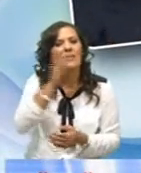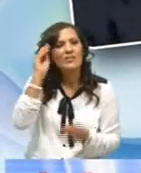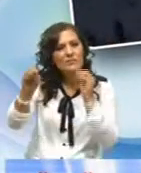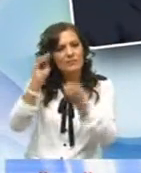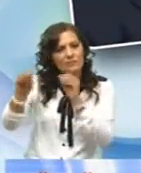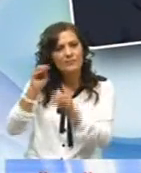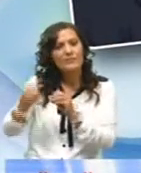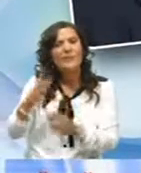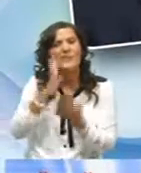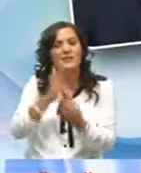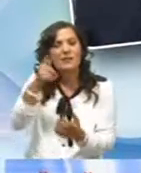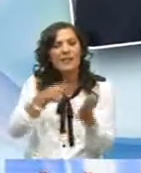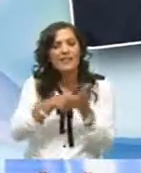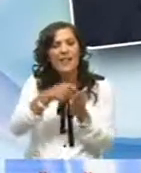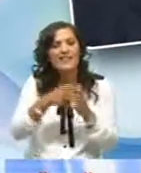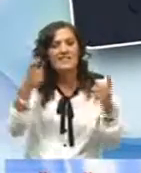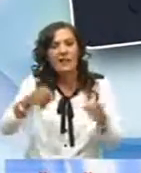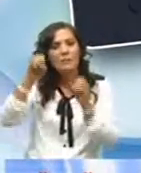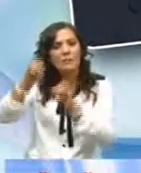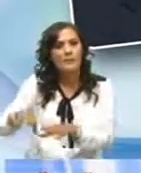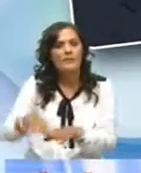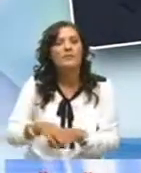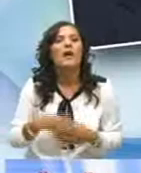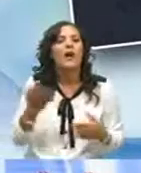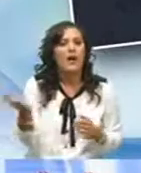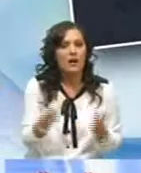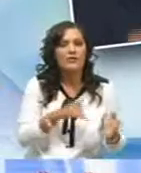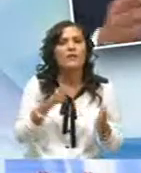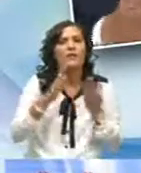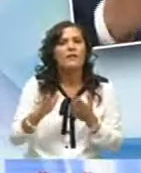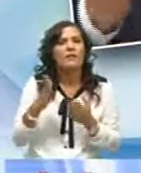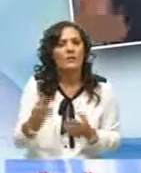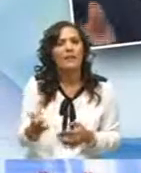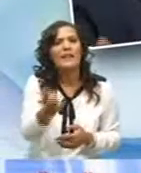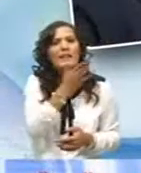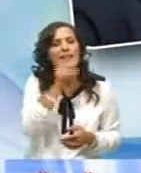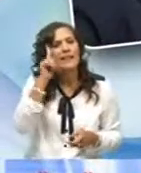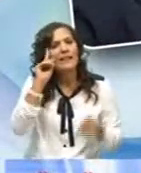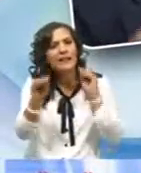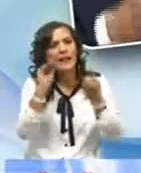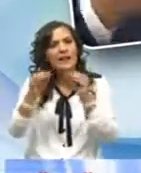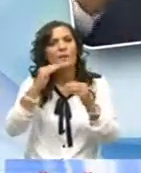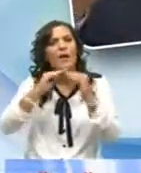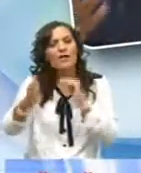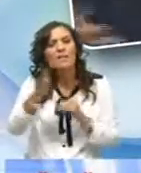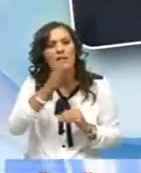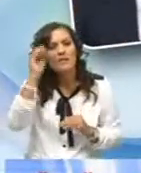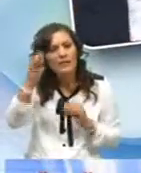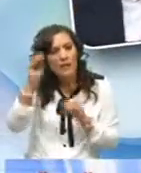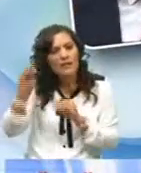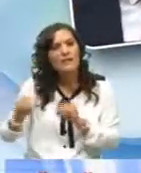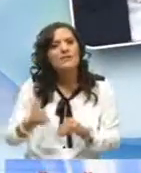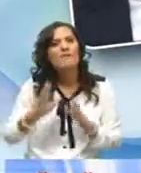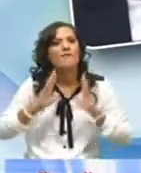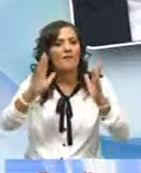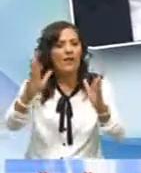yok insanın lastikleri balı bırakılması Ayrıca sürekli olarak tanıdım altı bilinçlendirecek